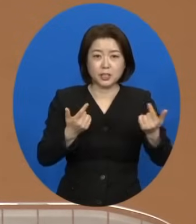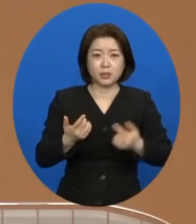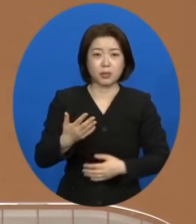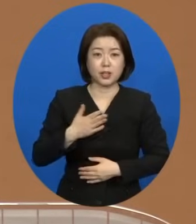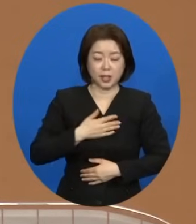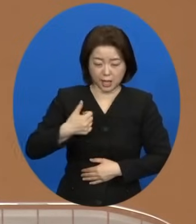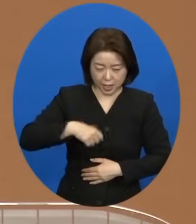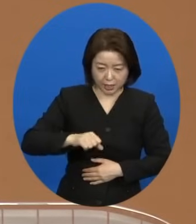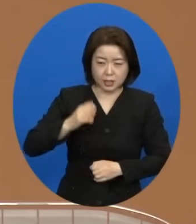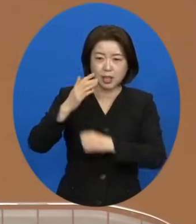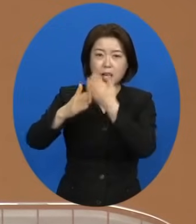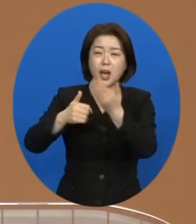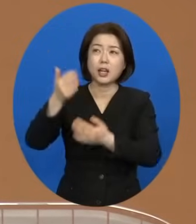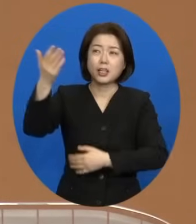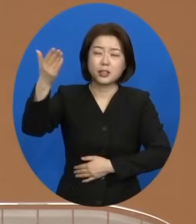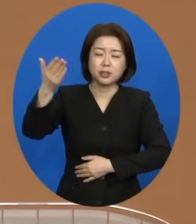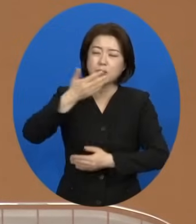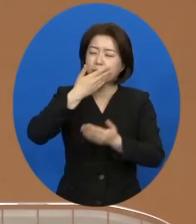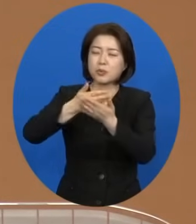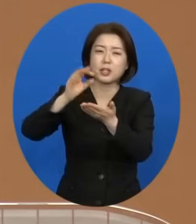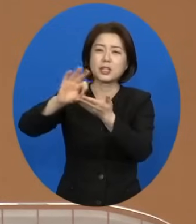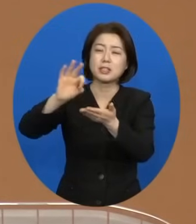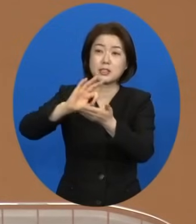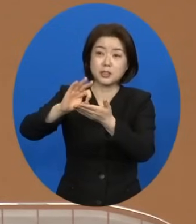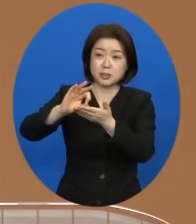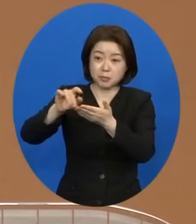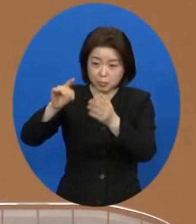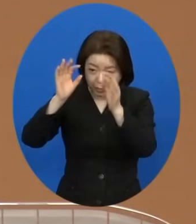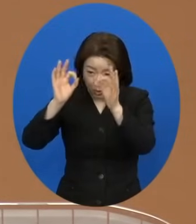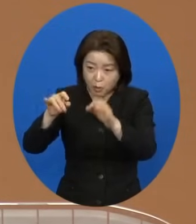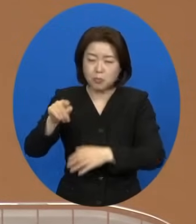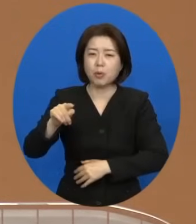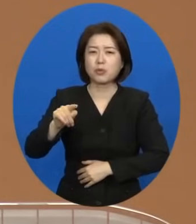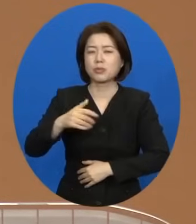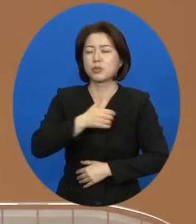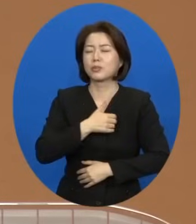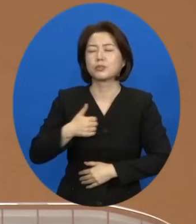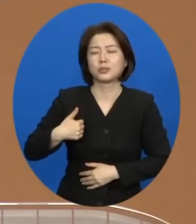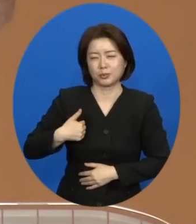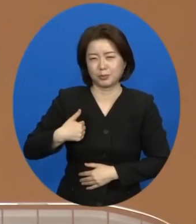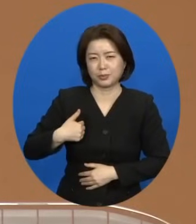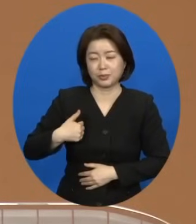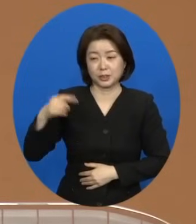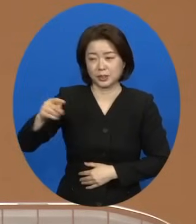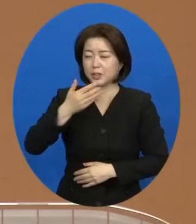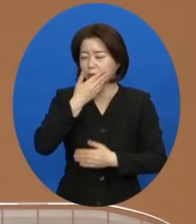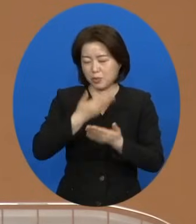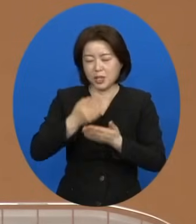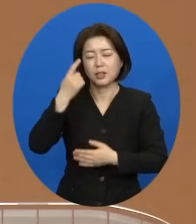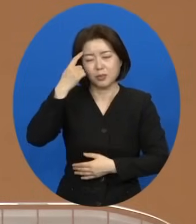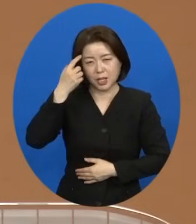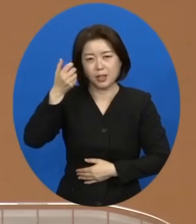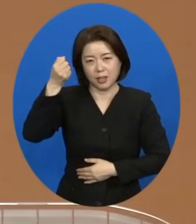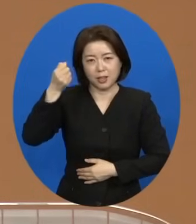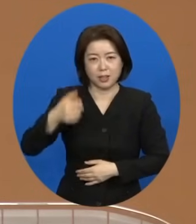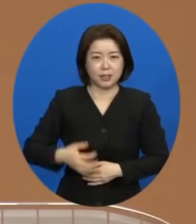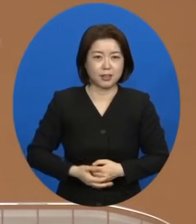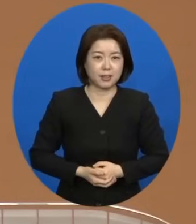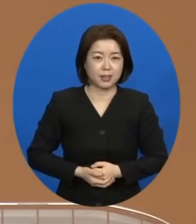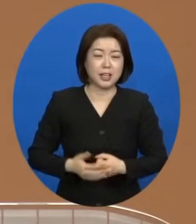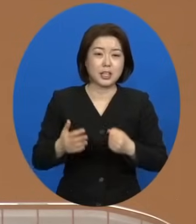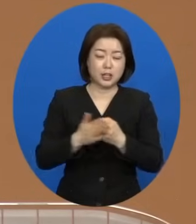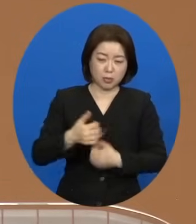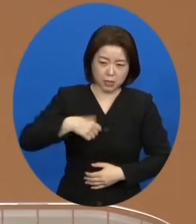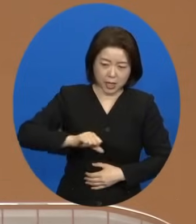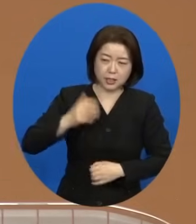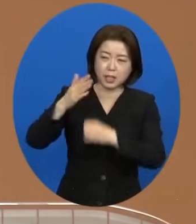하나님께 귀하게 쓰임받는 것이면 충분했습니다 너 것이 귀한 것이었어요 그래서 그 아들을 바친